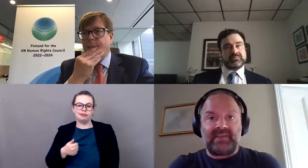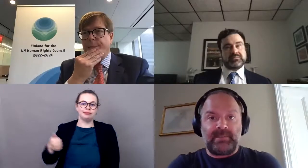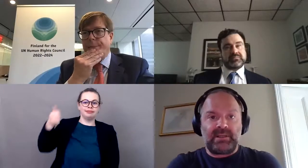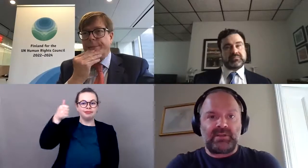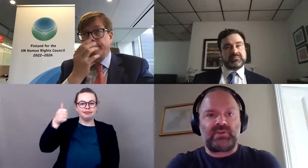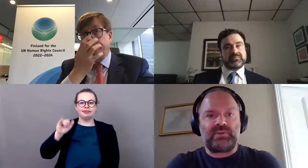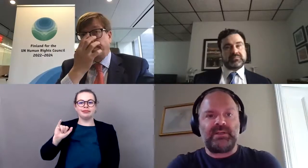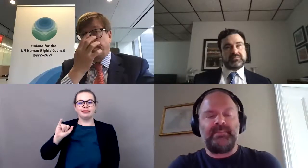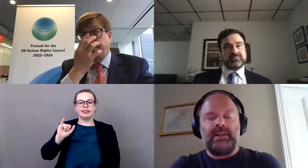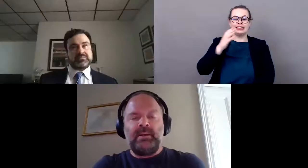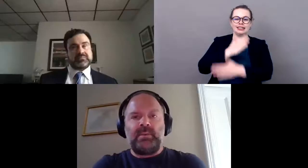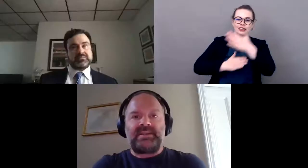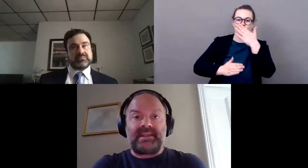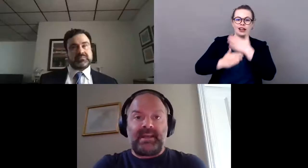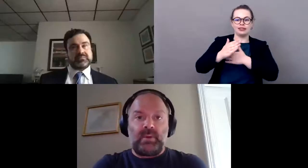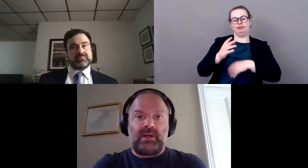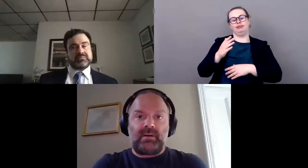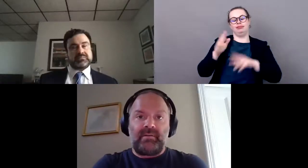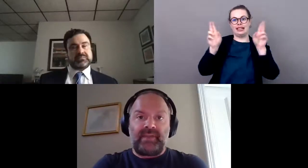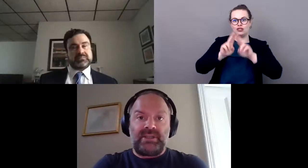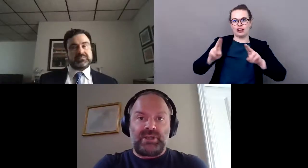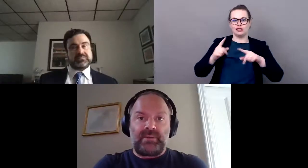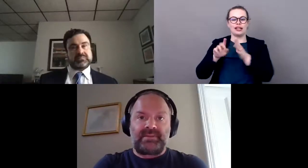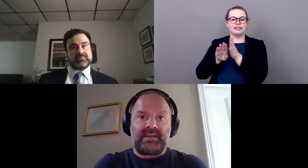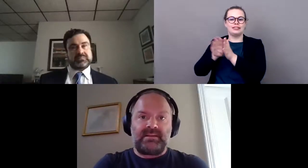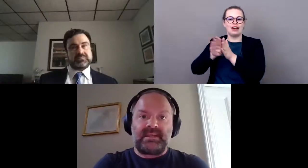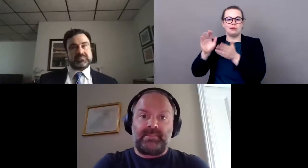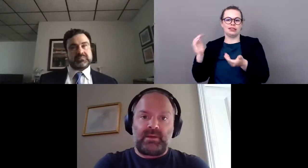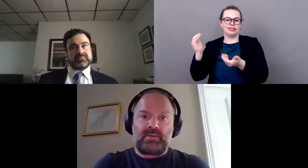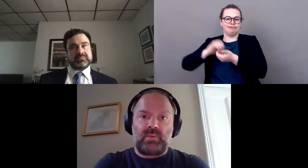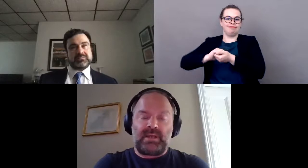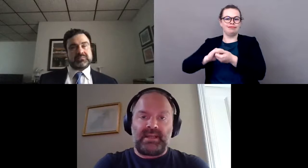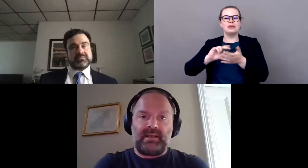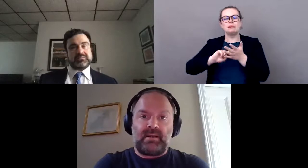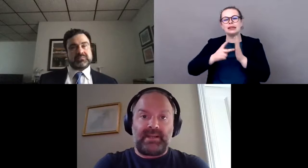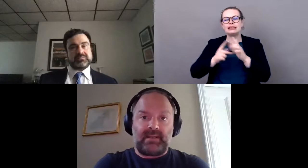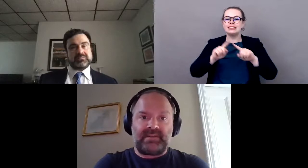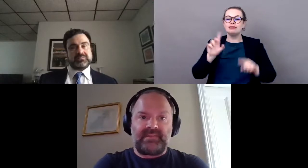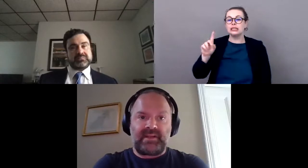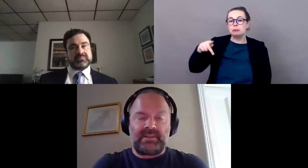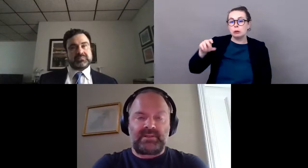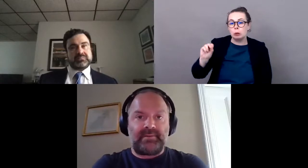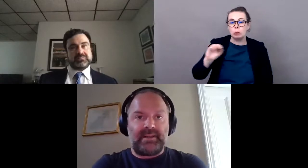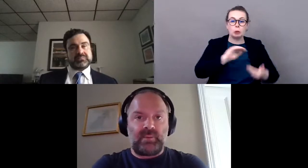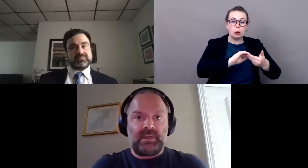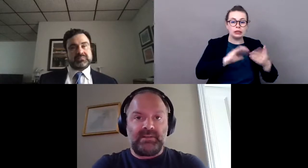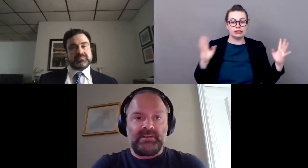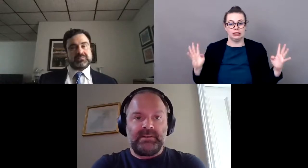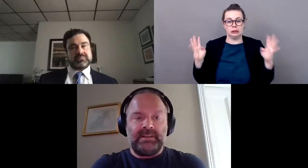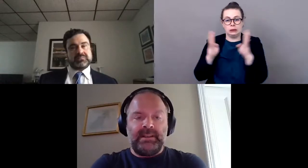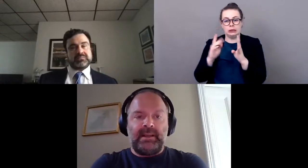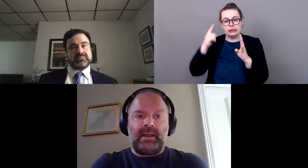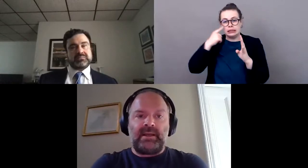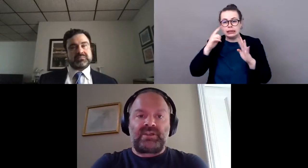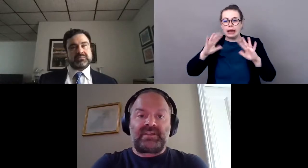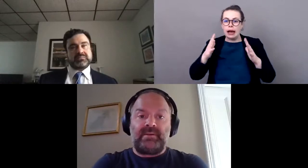comme le président en a parlé, nous avons un consortium de différentes ONG et